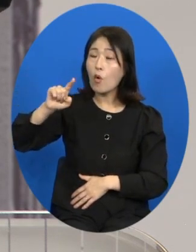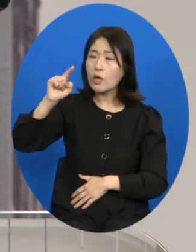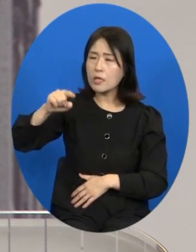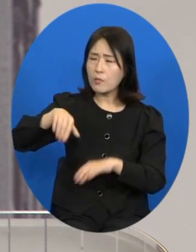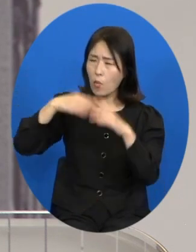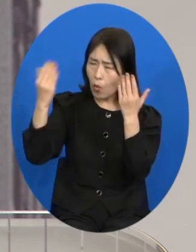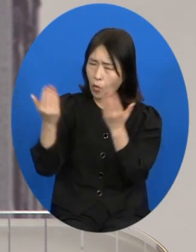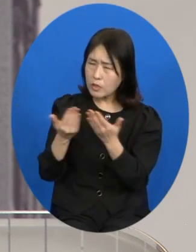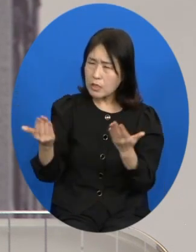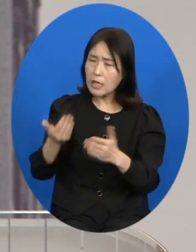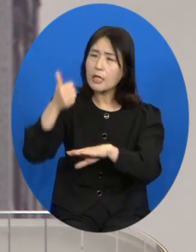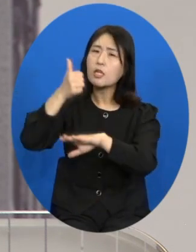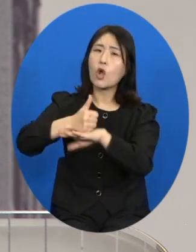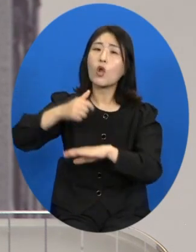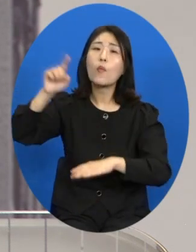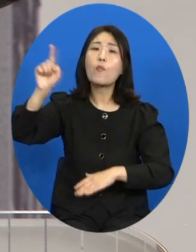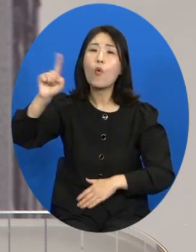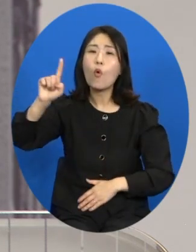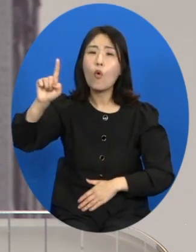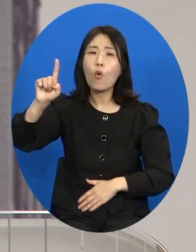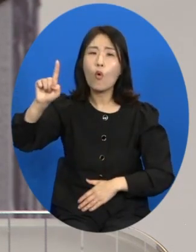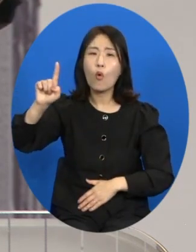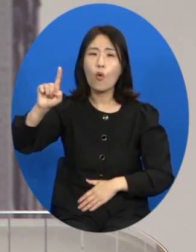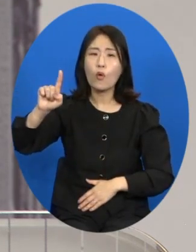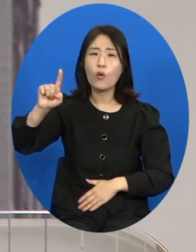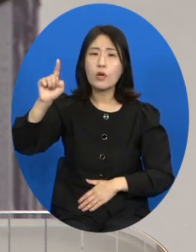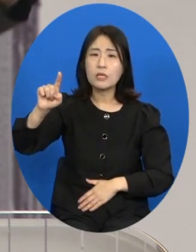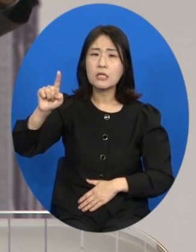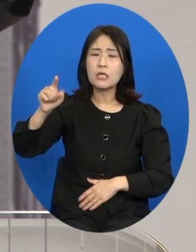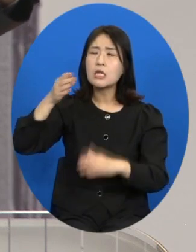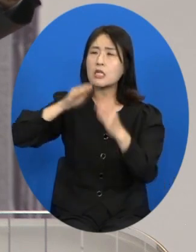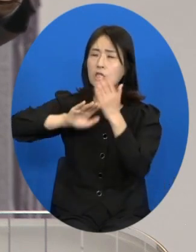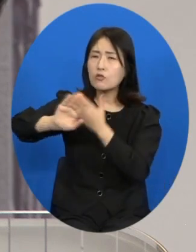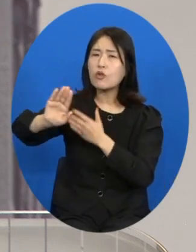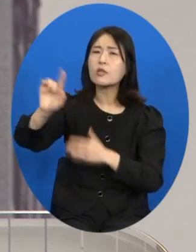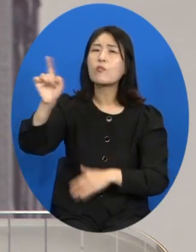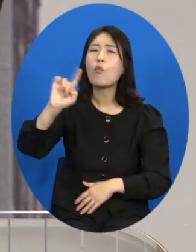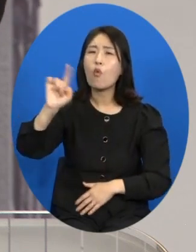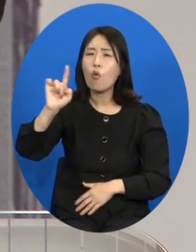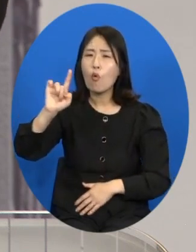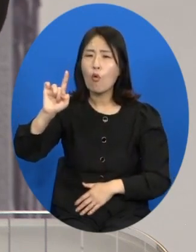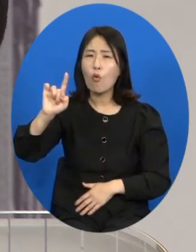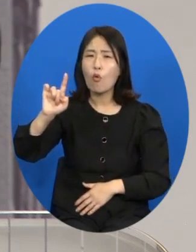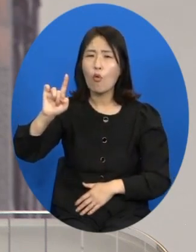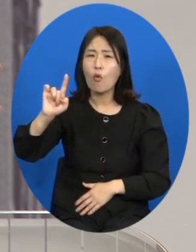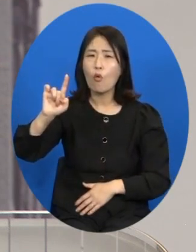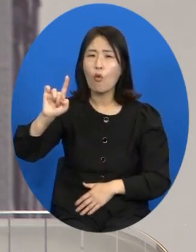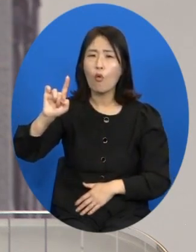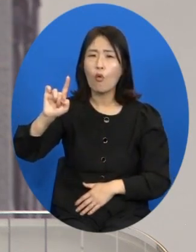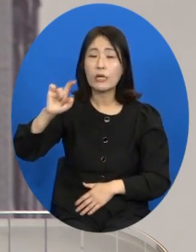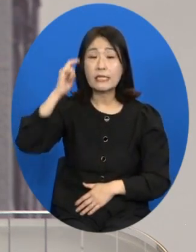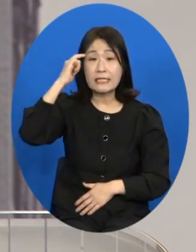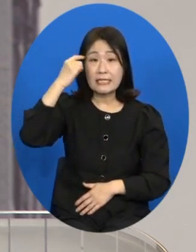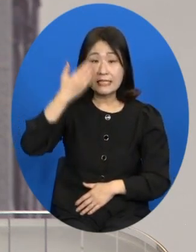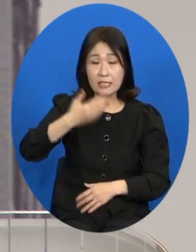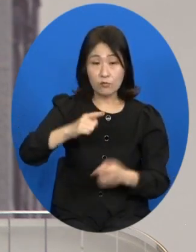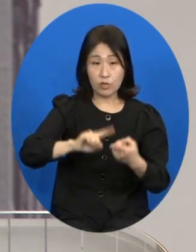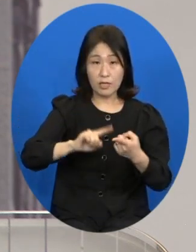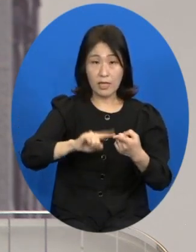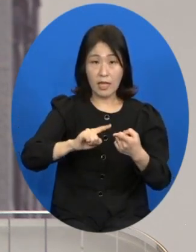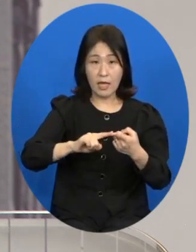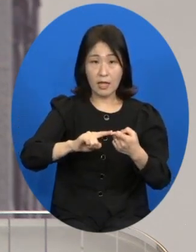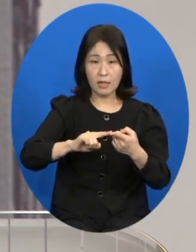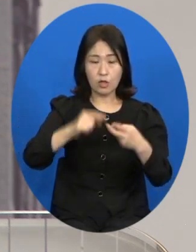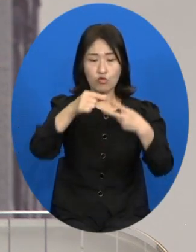되겠습 승선지 가게 되면 그에는 무엇이 준비되어 있습니까이 두 가지 질문에 대한 답변이이 12장의